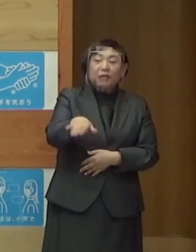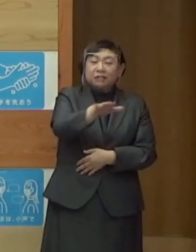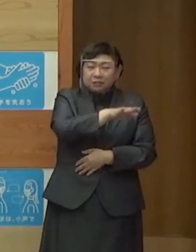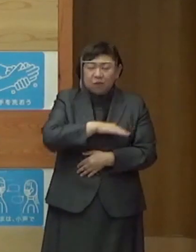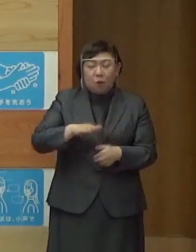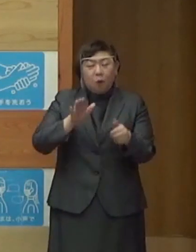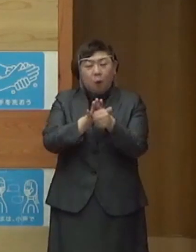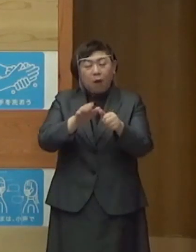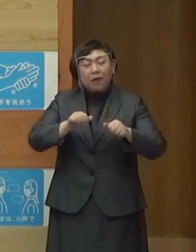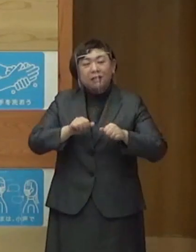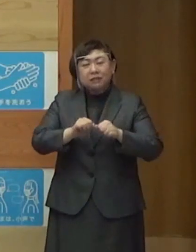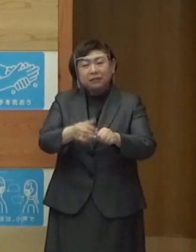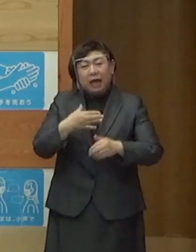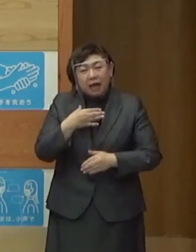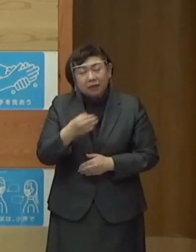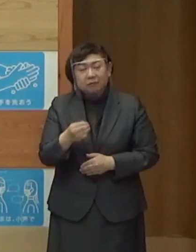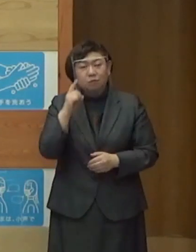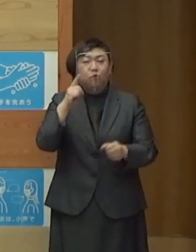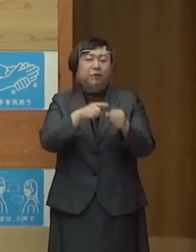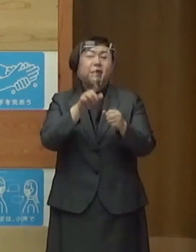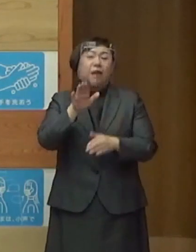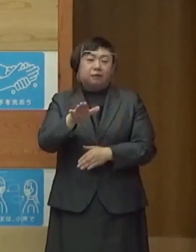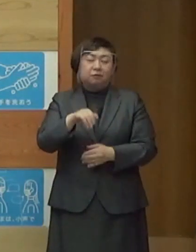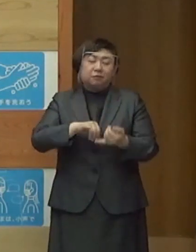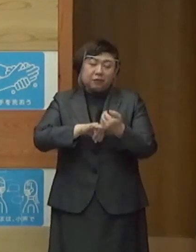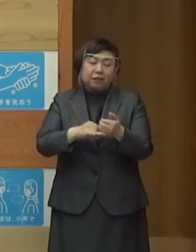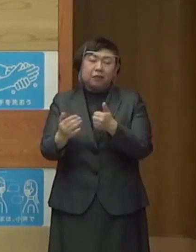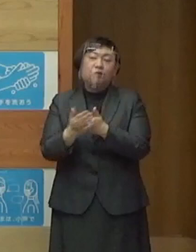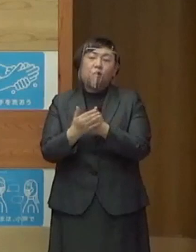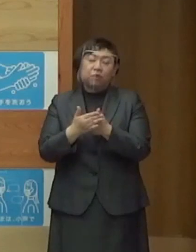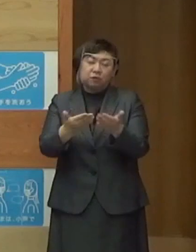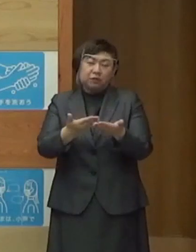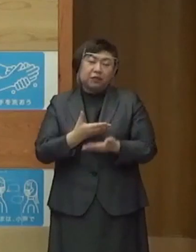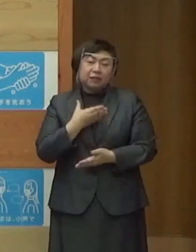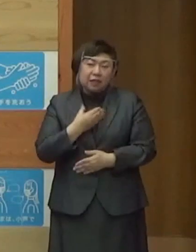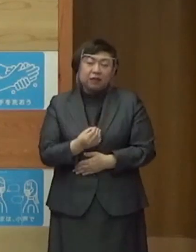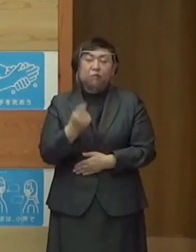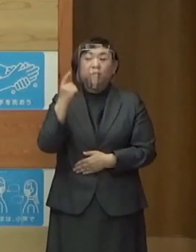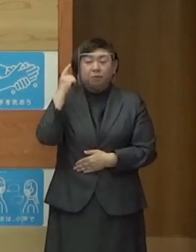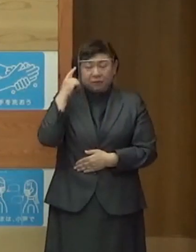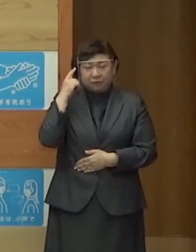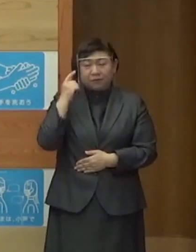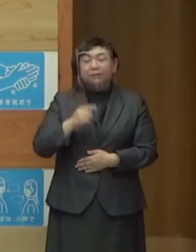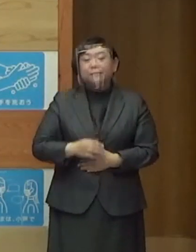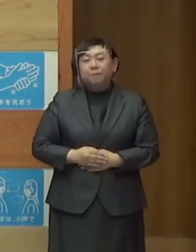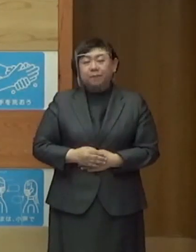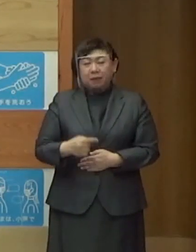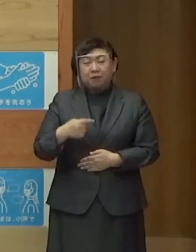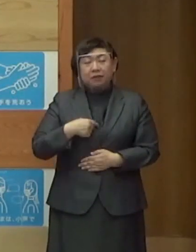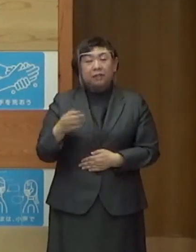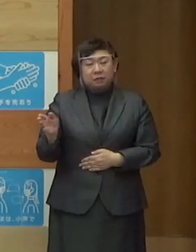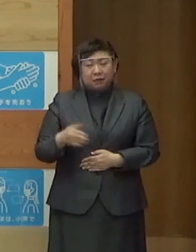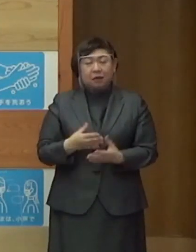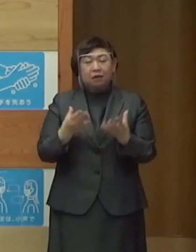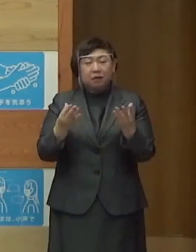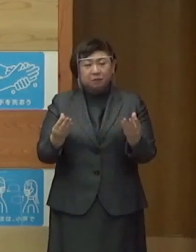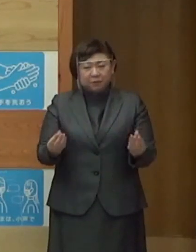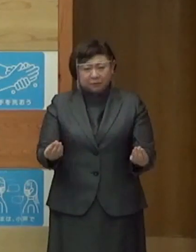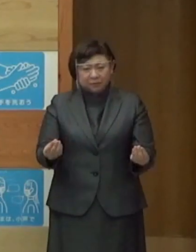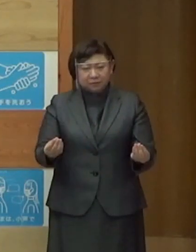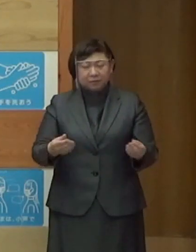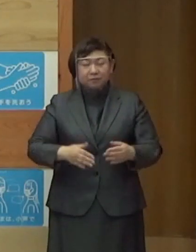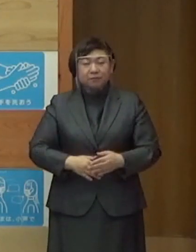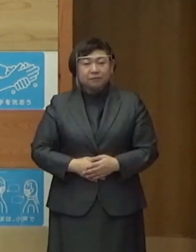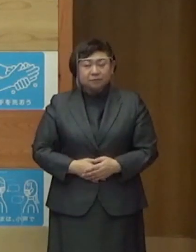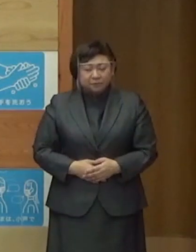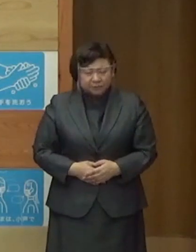ようということでありますので、ぜひ皆さんご協力いただければと思います。私からの話題は以上